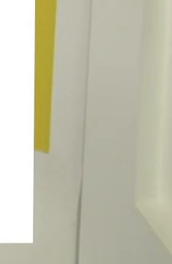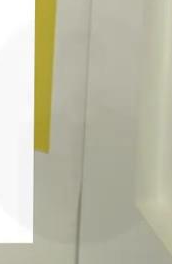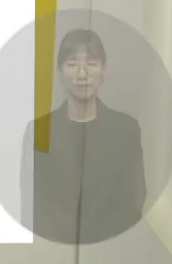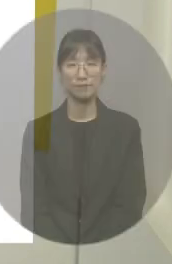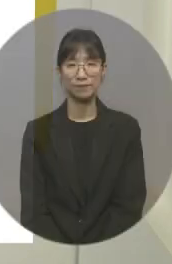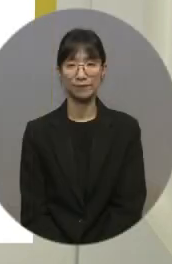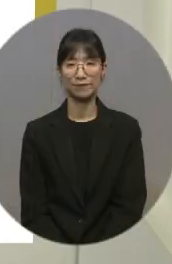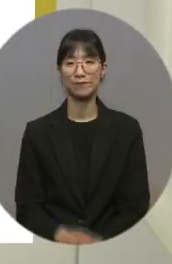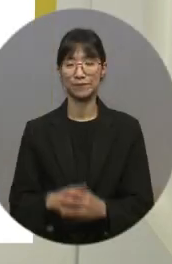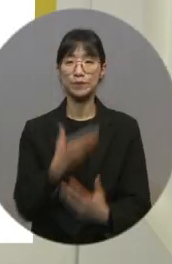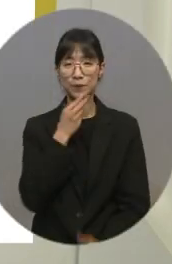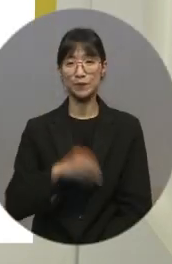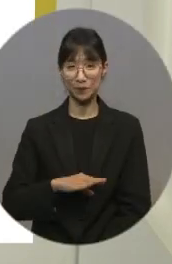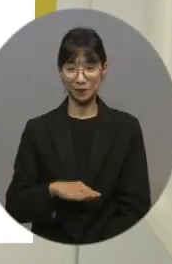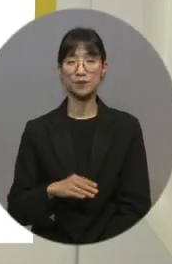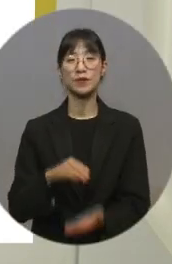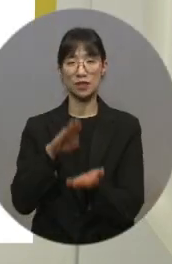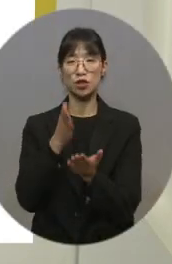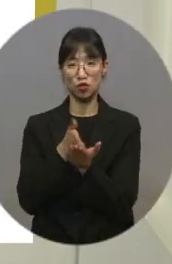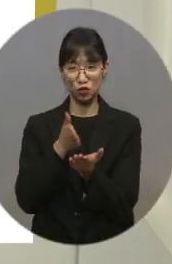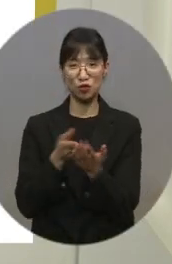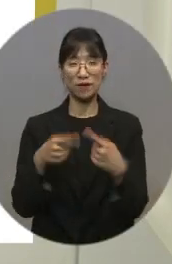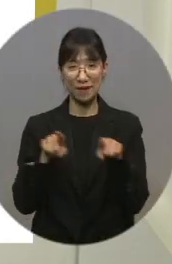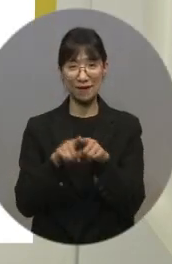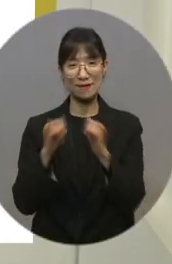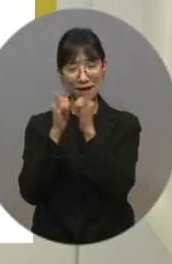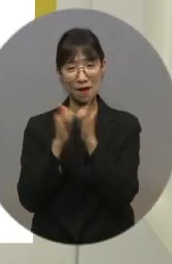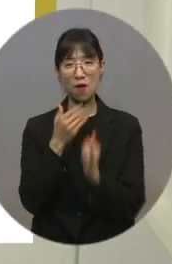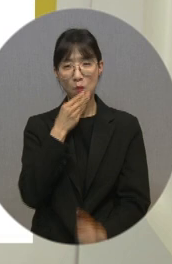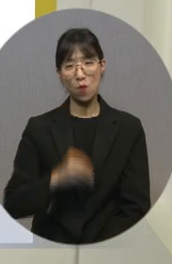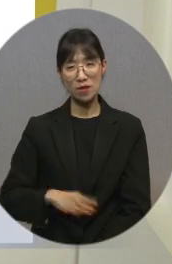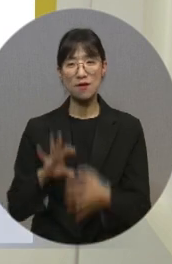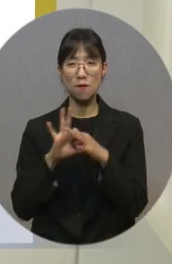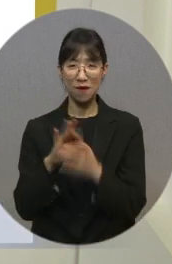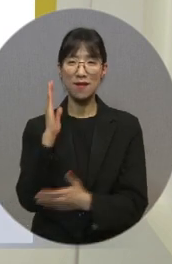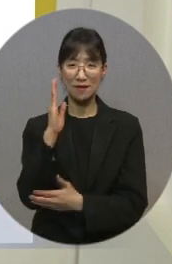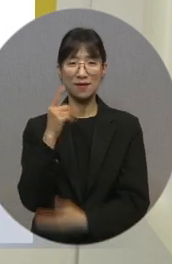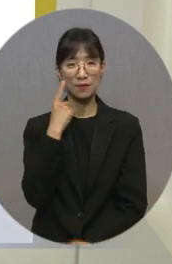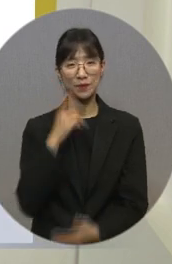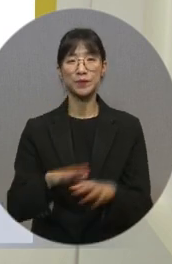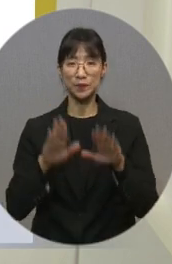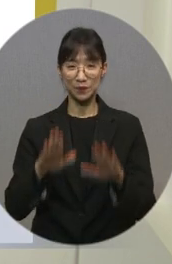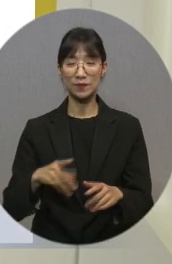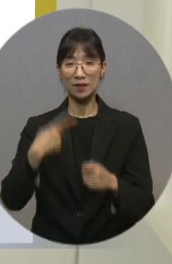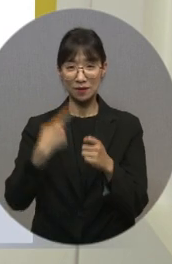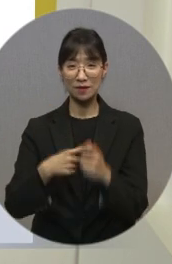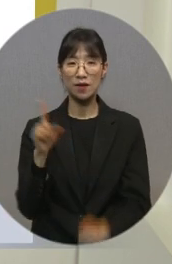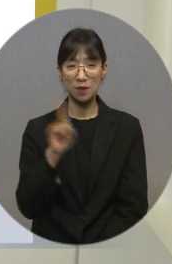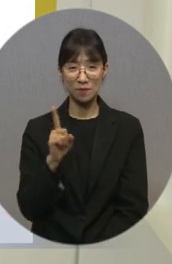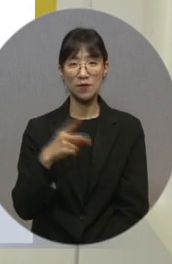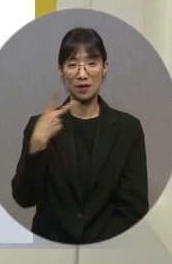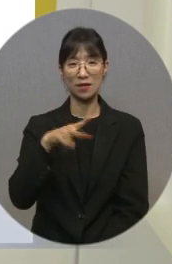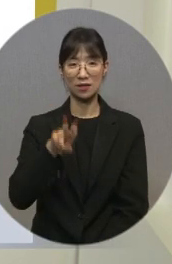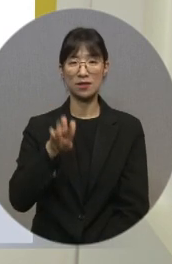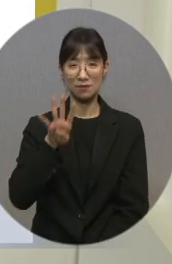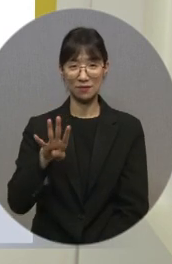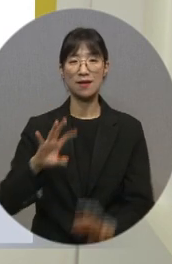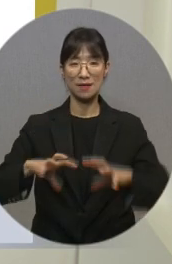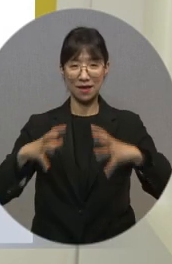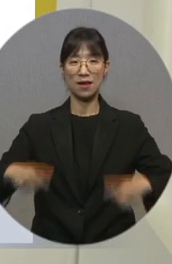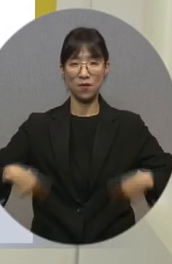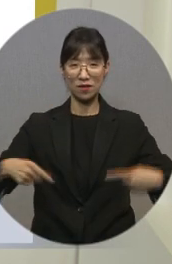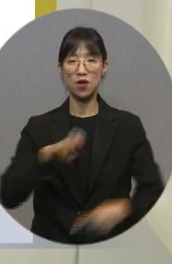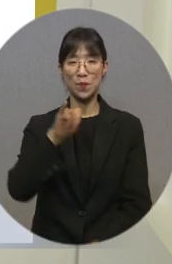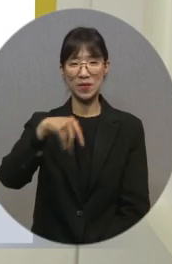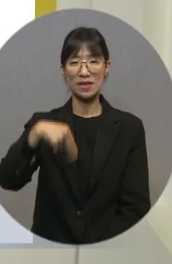웰페어 뉴스와 함께 사회복지의 이슈를 만나봅니다 오늘 첫 번째 기사입니다 2024 세계 휠처 믹스